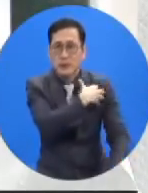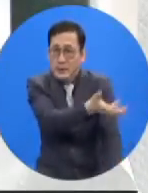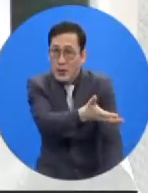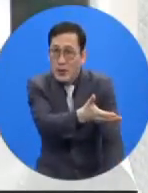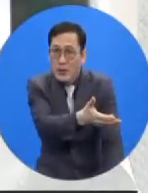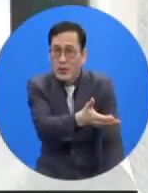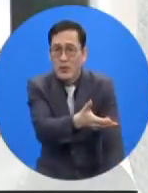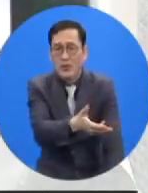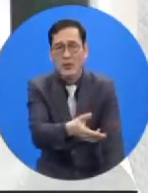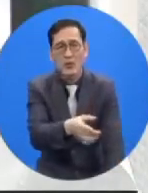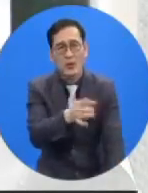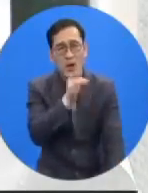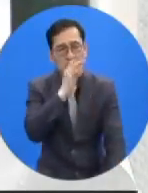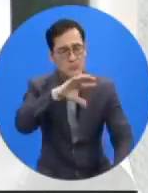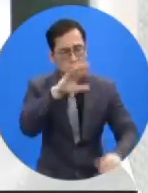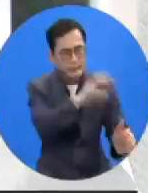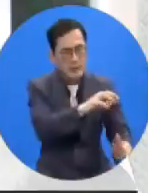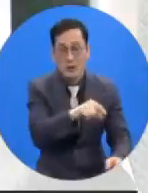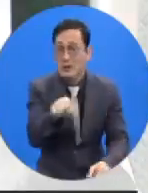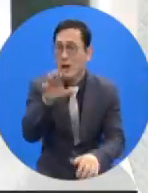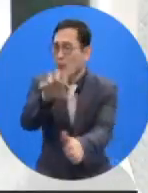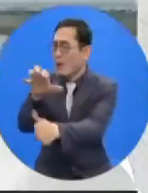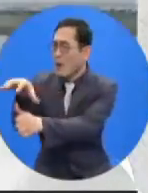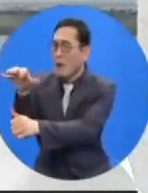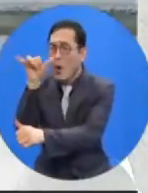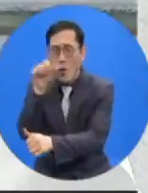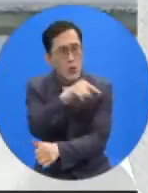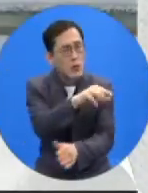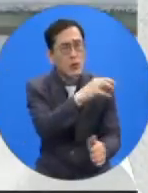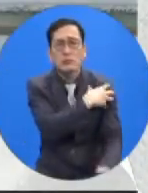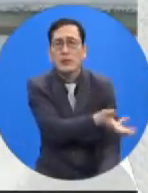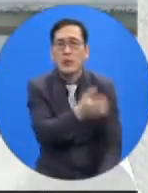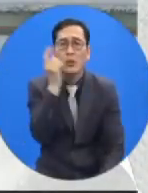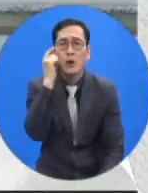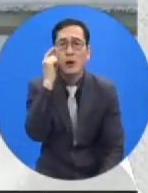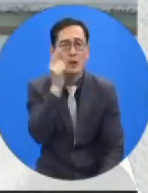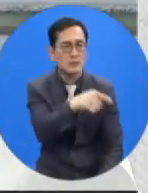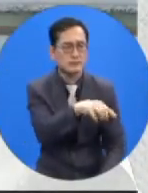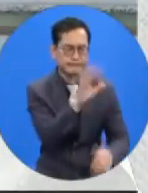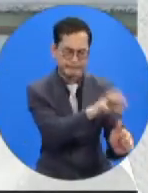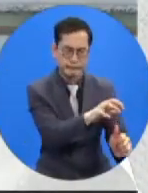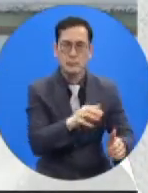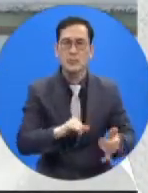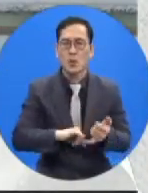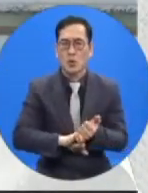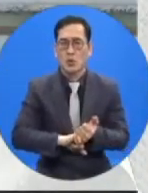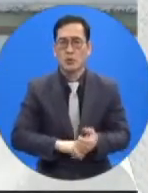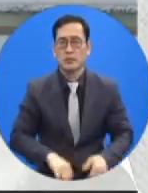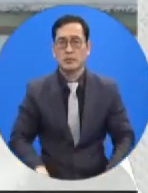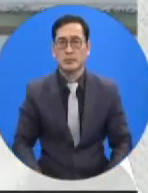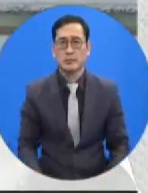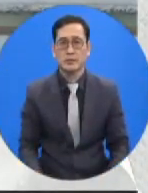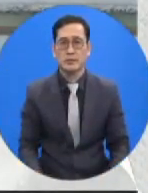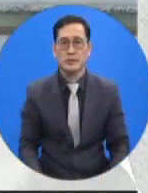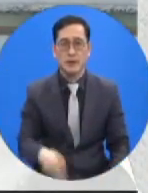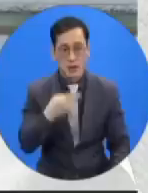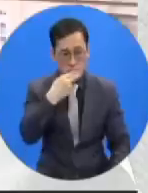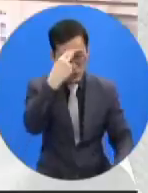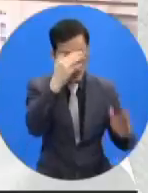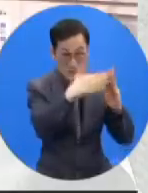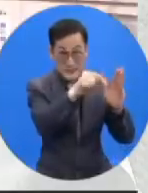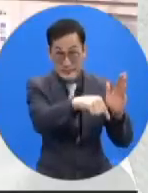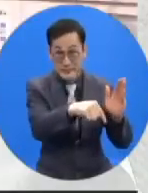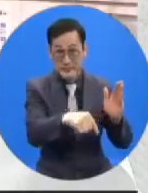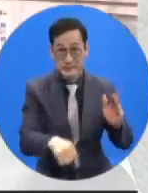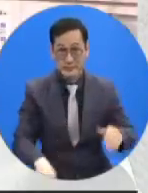그래서 보건복지부는 물론이고 룸살롱? 각 지역 단체에서 정말 협심해서 이 부분만큼은